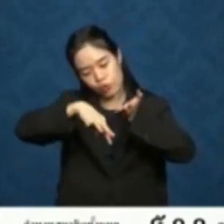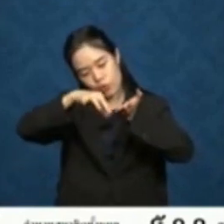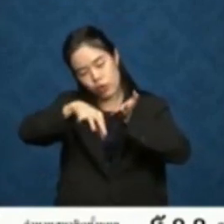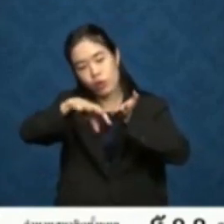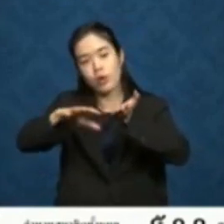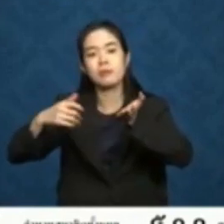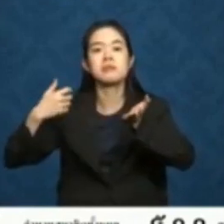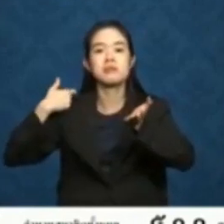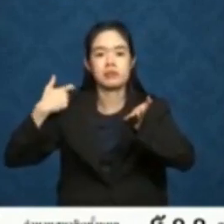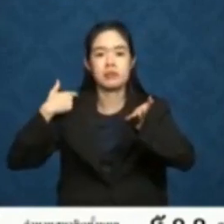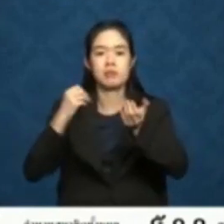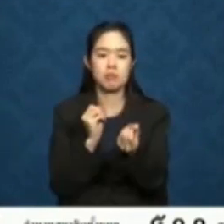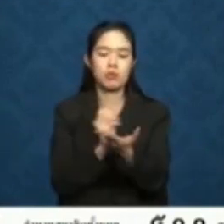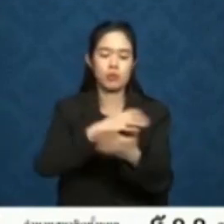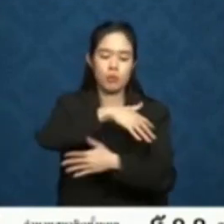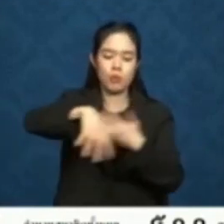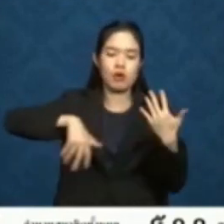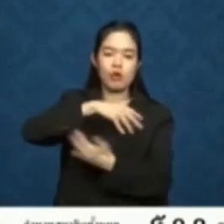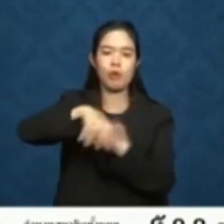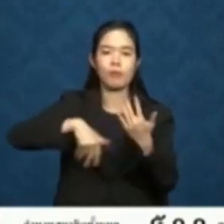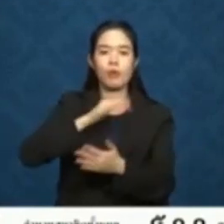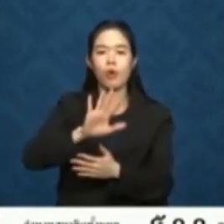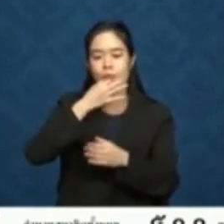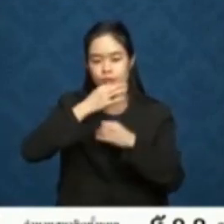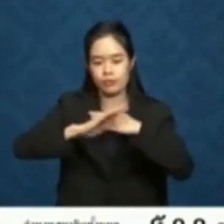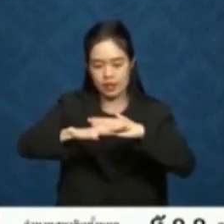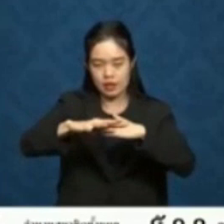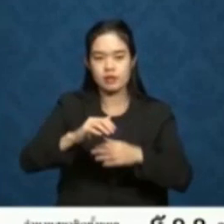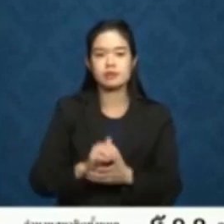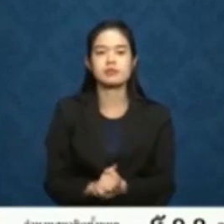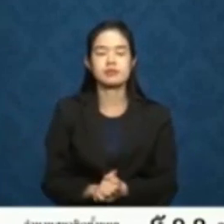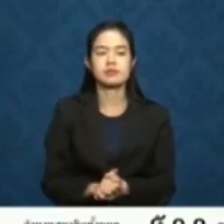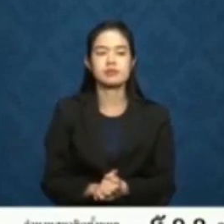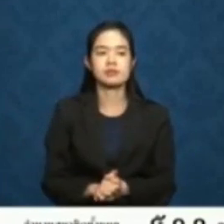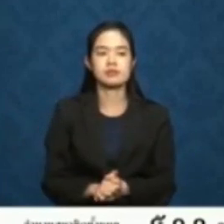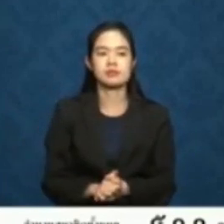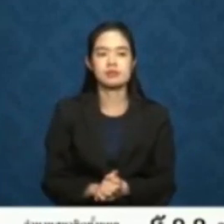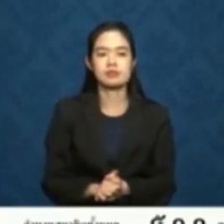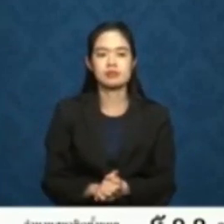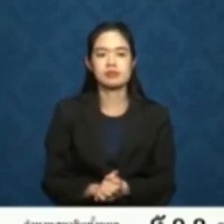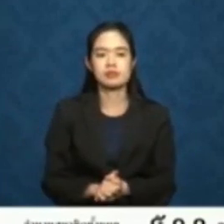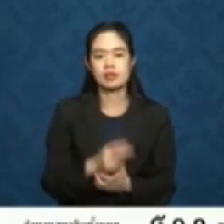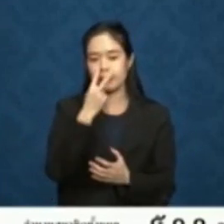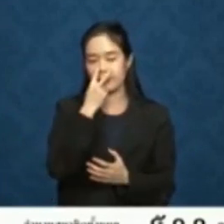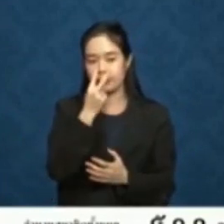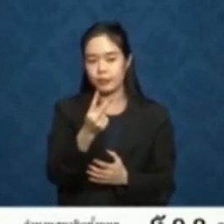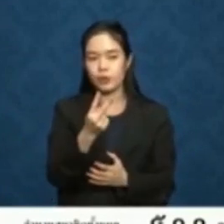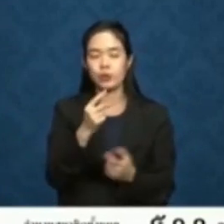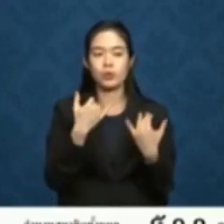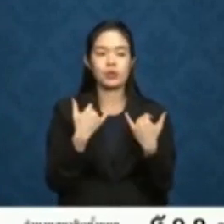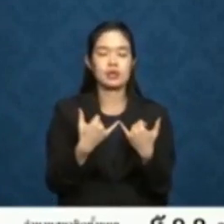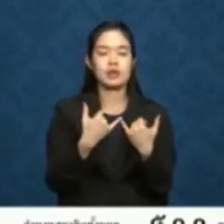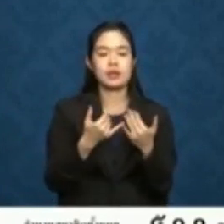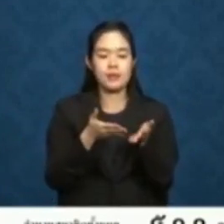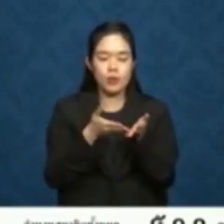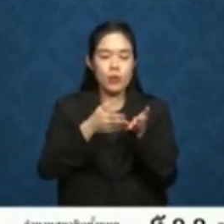ทางทะเลและชายฝั่งเป็นอย่างมากครับท่านประธานท่านประธานครับผมอยากพามาดูภาพรวมสถานการณ์น้ำมันรั่วไหล